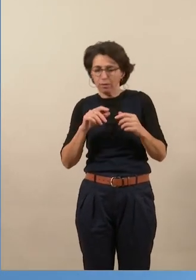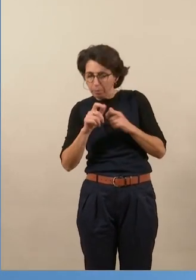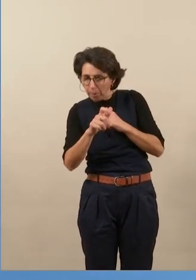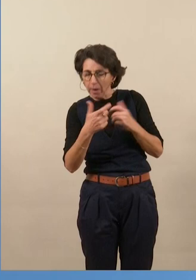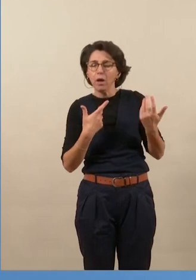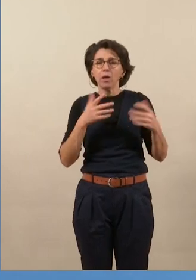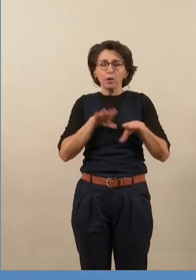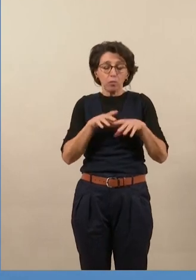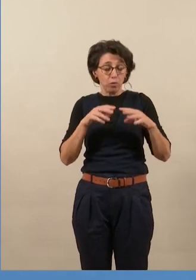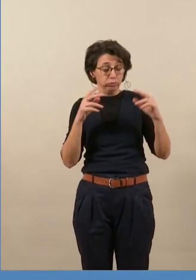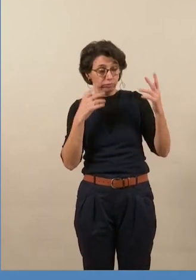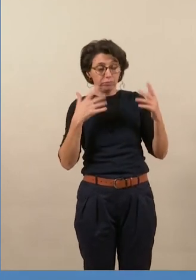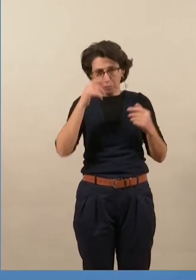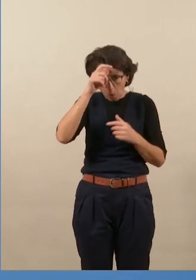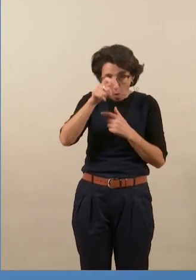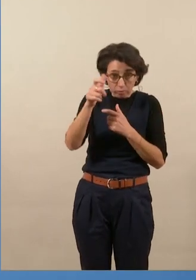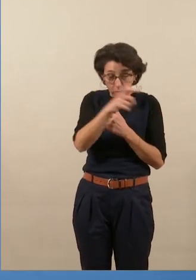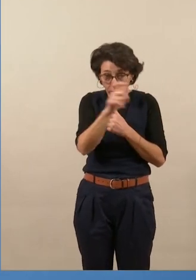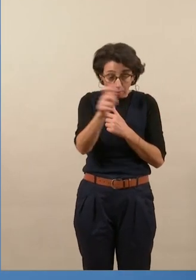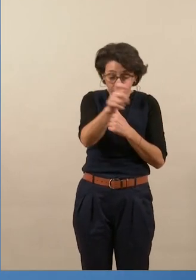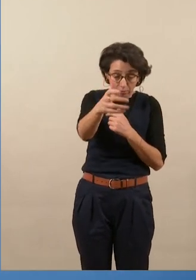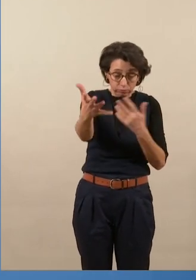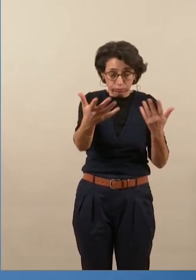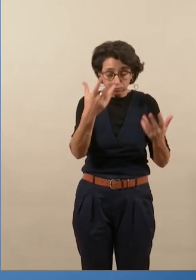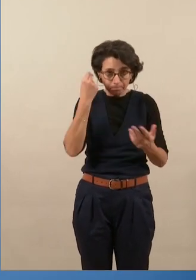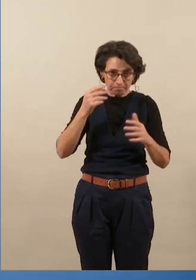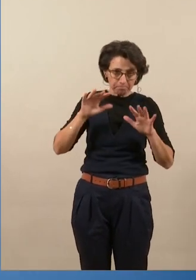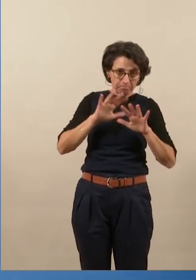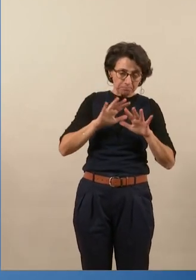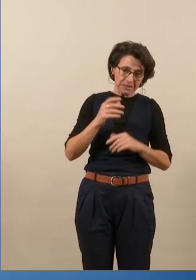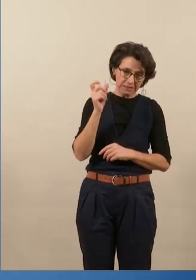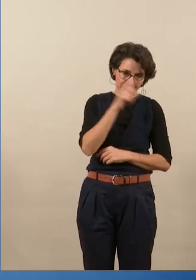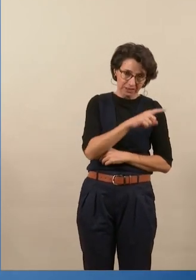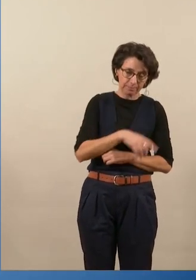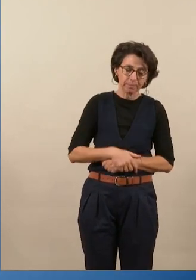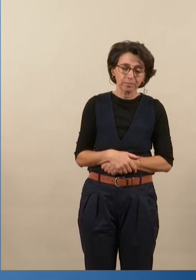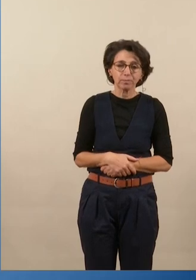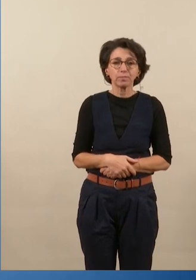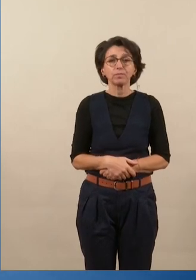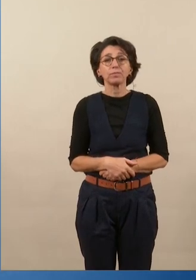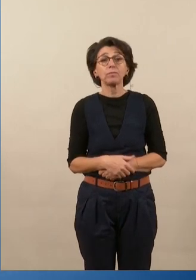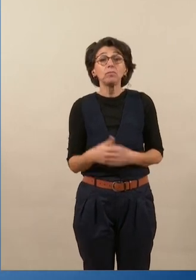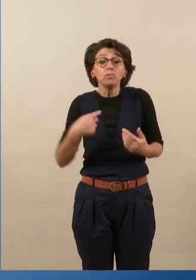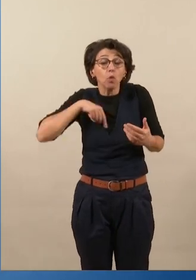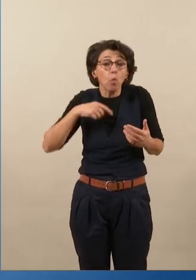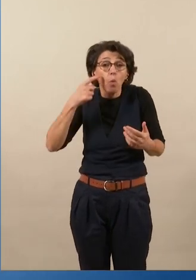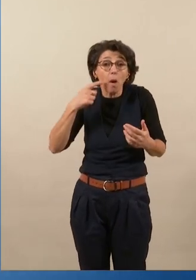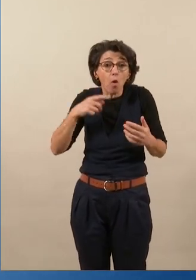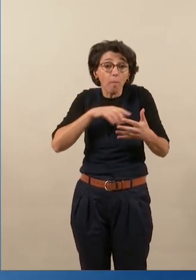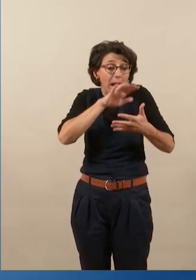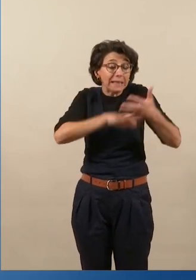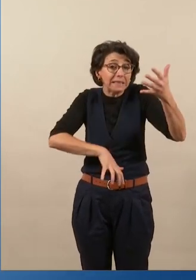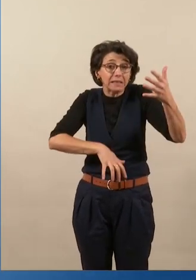on on s'y perd un peu en cohérence et en compréhension euh nous ce qu'on on constate c'est une liste un peu à la